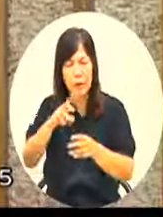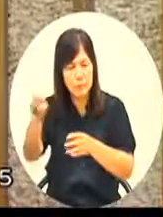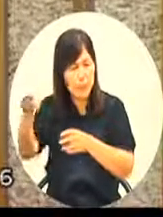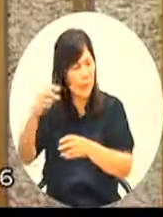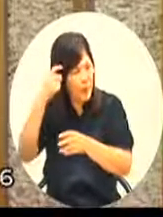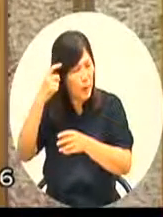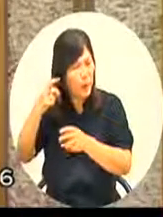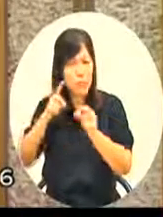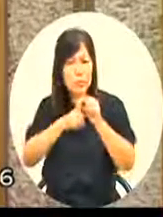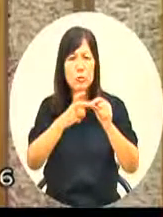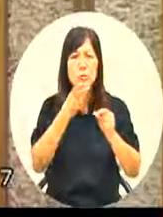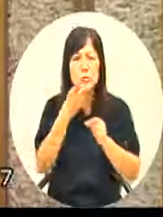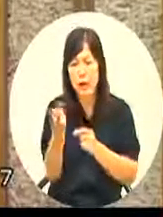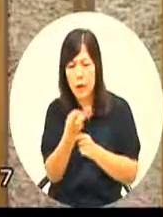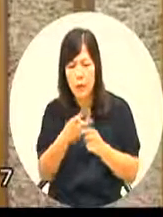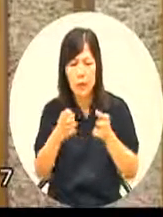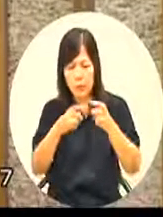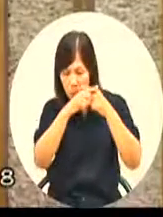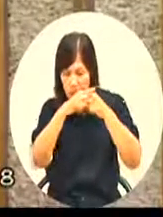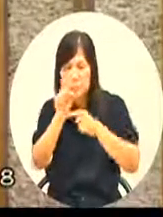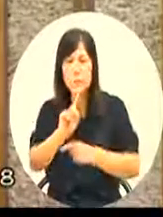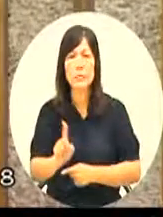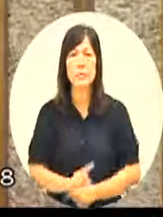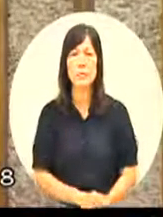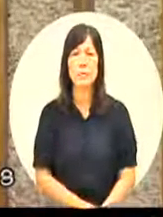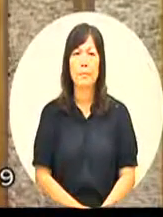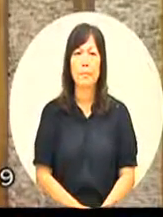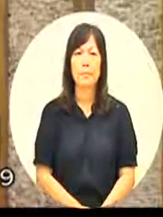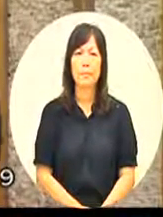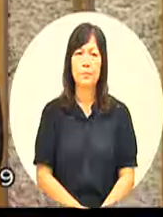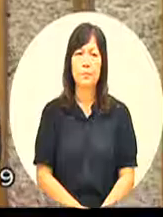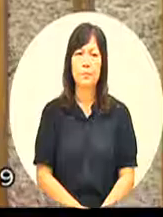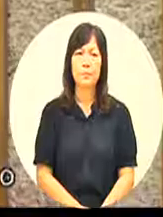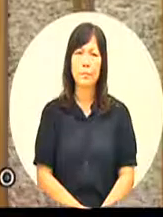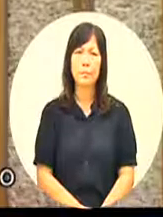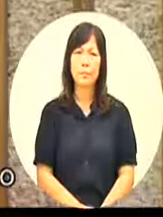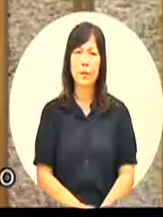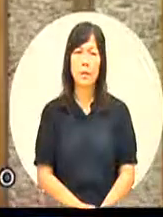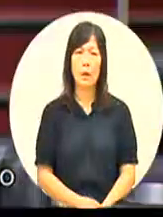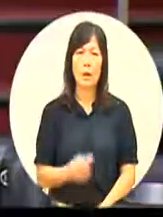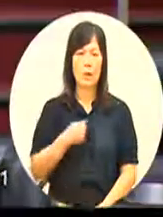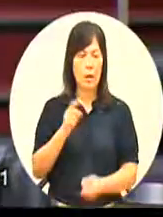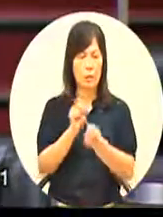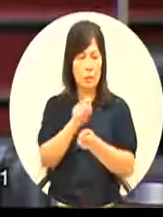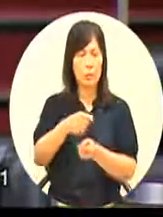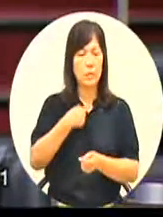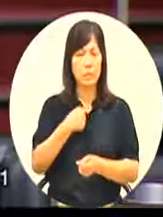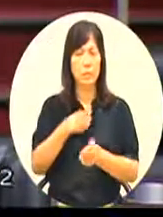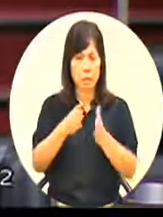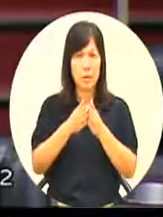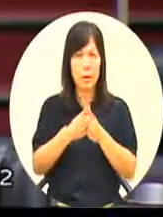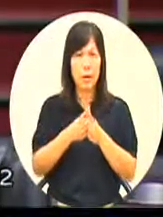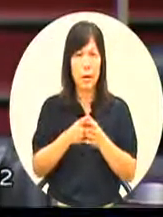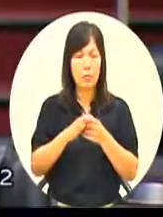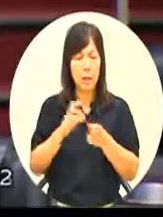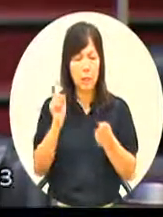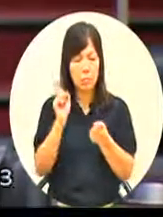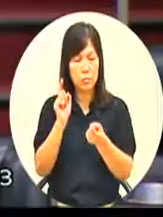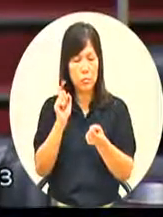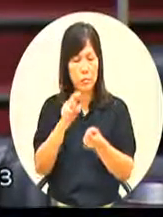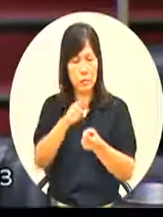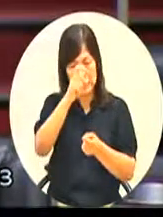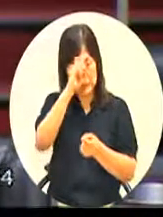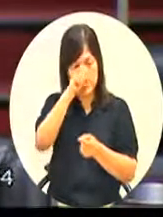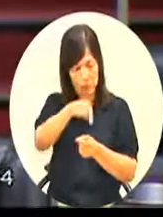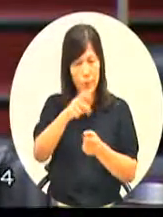NCC 跟中央这边的一个研究。 OK， 那我就是要了解这个部分呢，也希望说新闻局这个部分能够